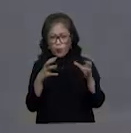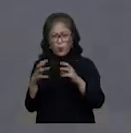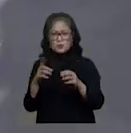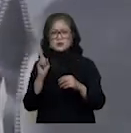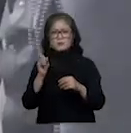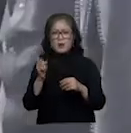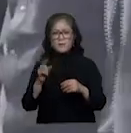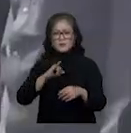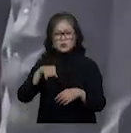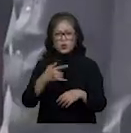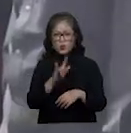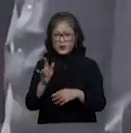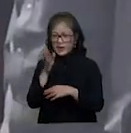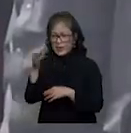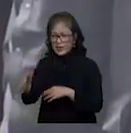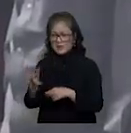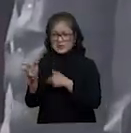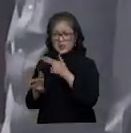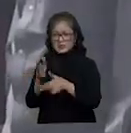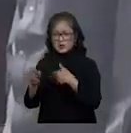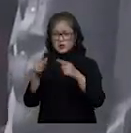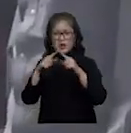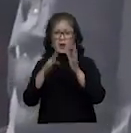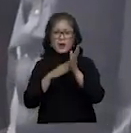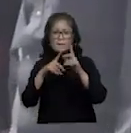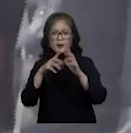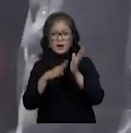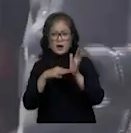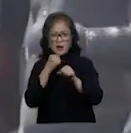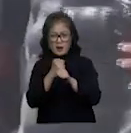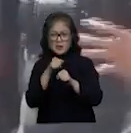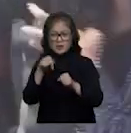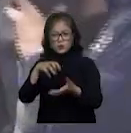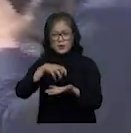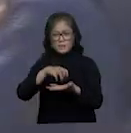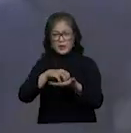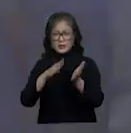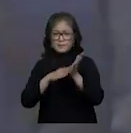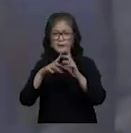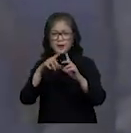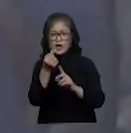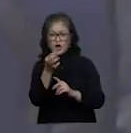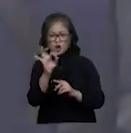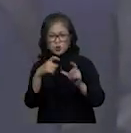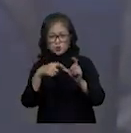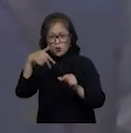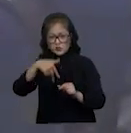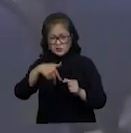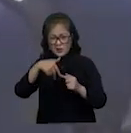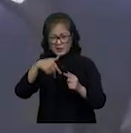Joko Widodo di Stasiun Ramang-Ramang, Kecamatan Sanlenrang, Maros, Sulawesi Selatan. Presiden pun akhirnya memanggil